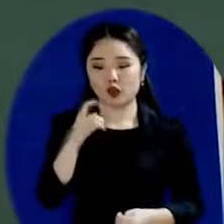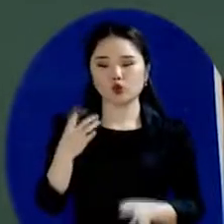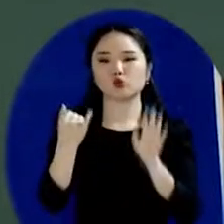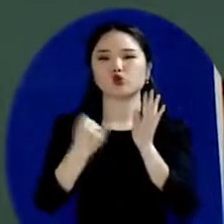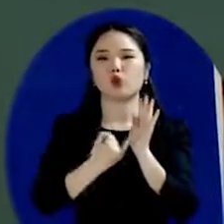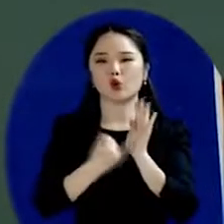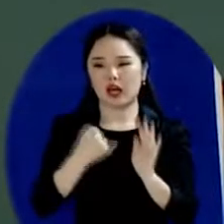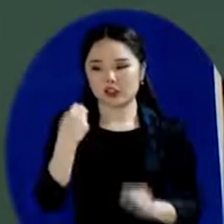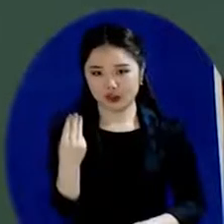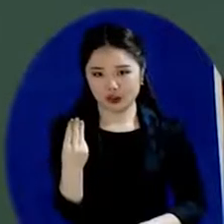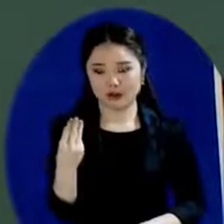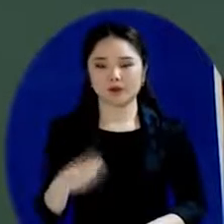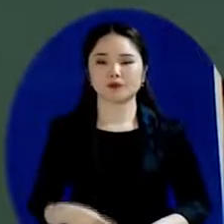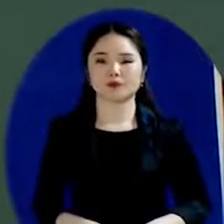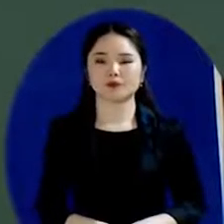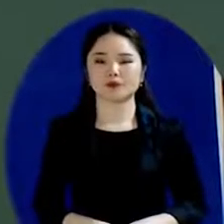6 ширхэг байгаа юм байна.